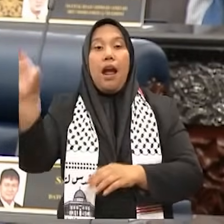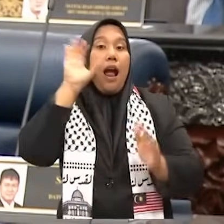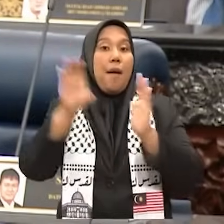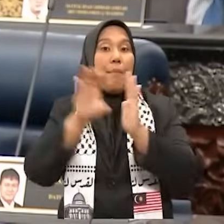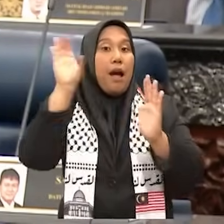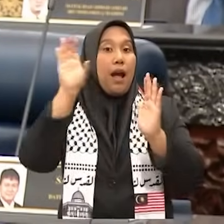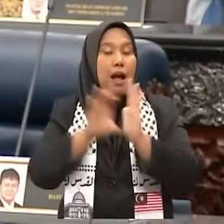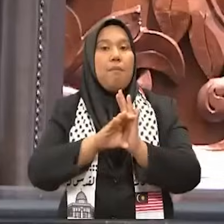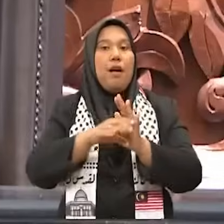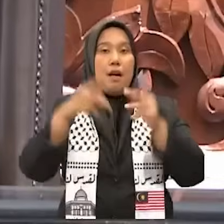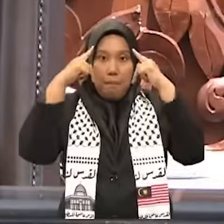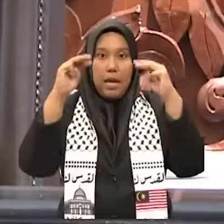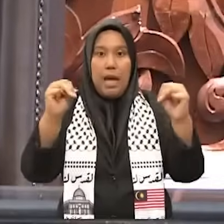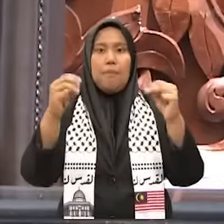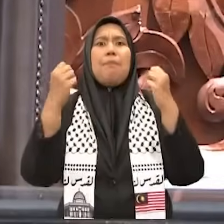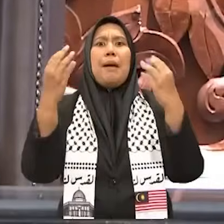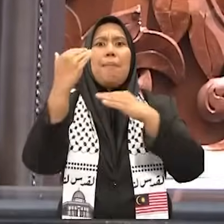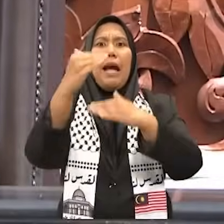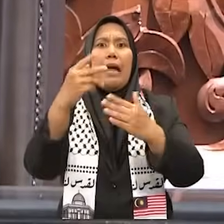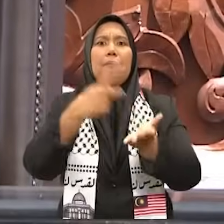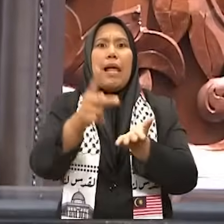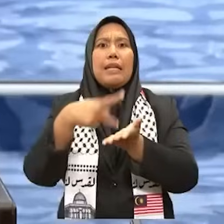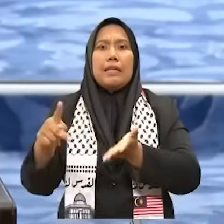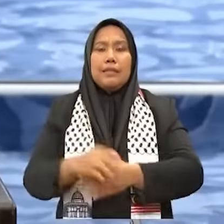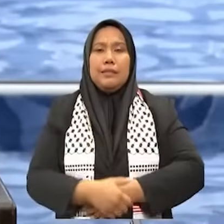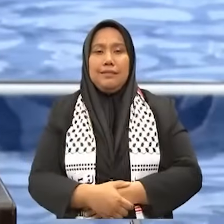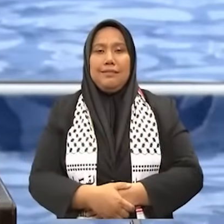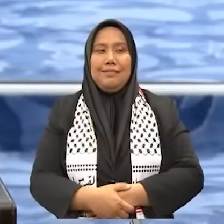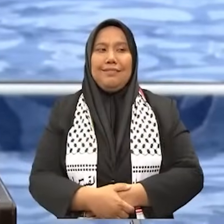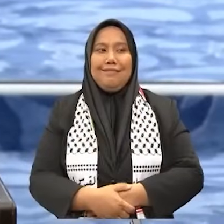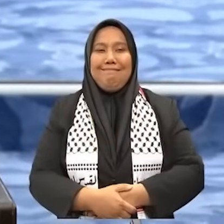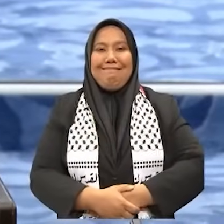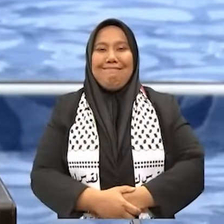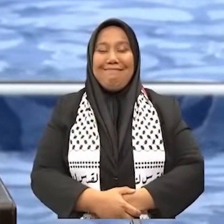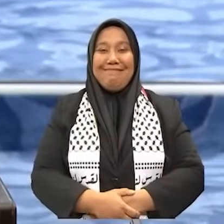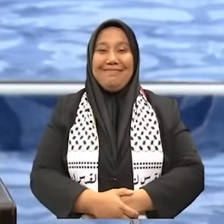Tuan. Terima kasih. Seperti yang saya sebut,